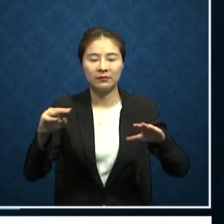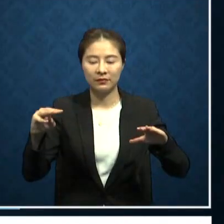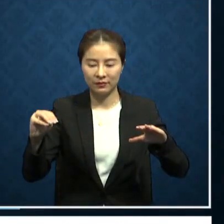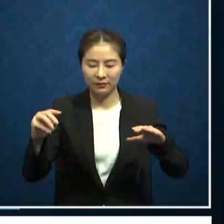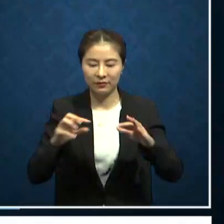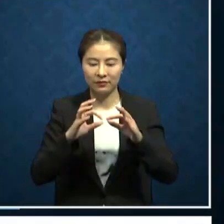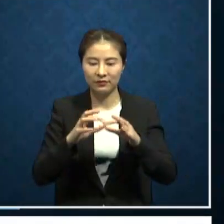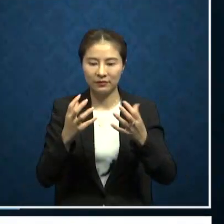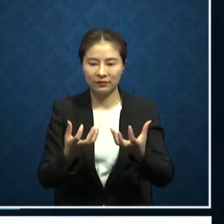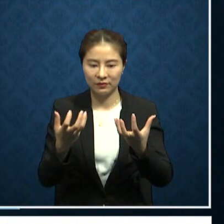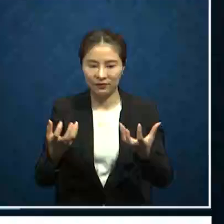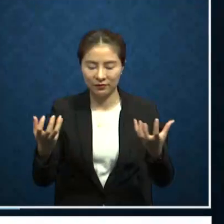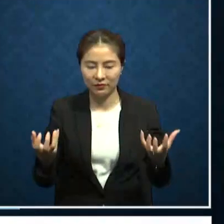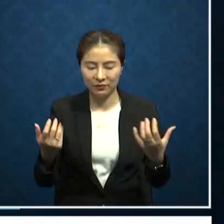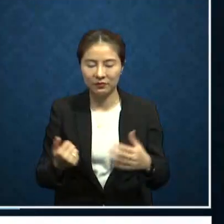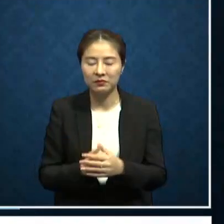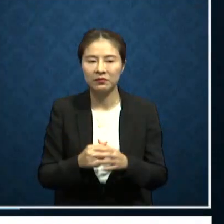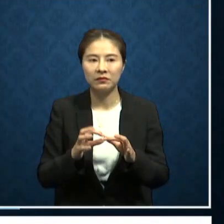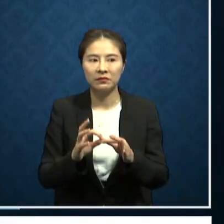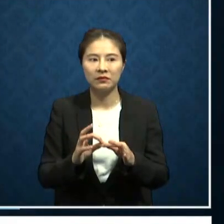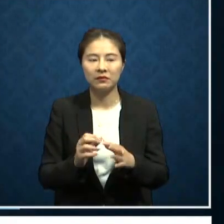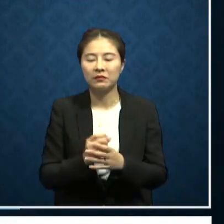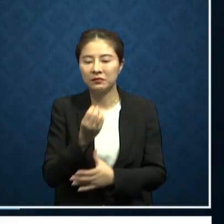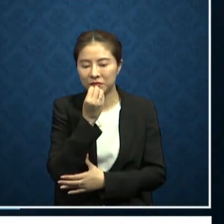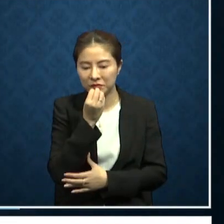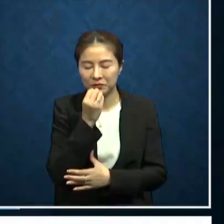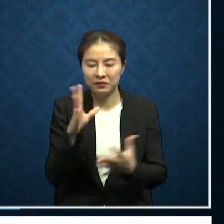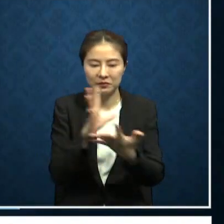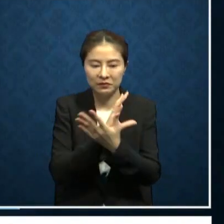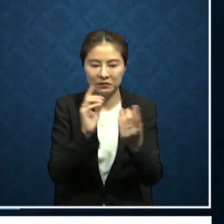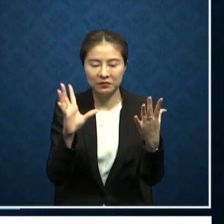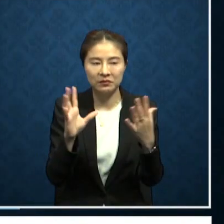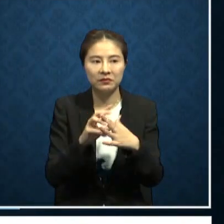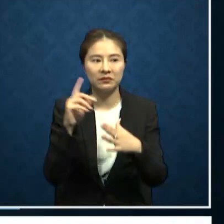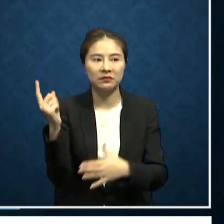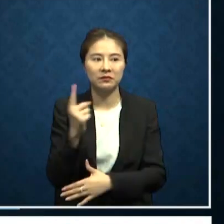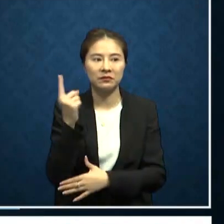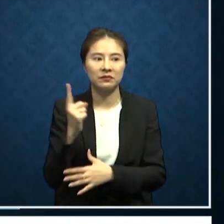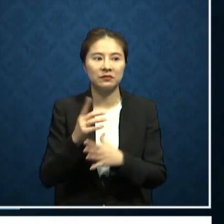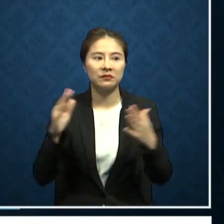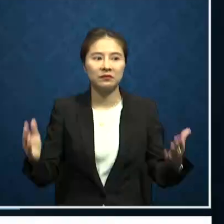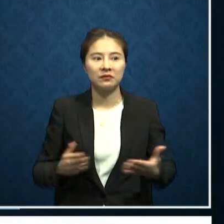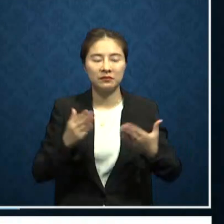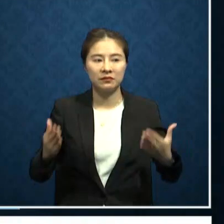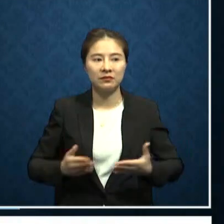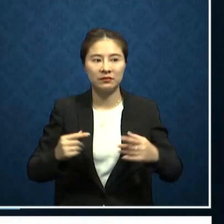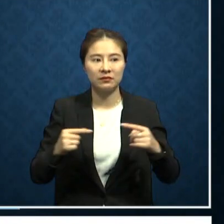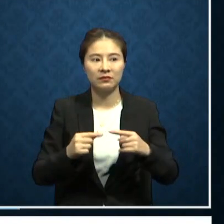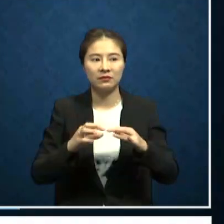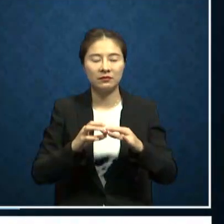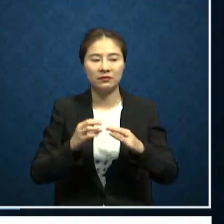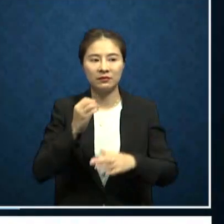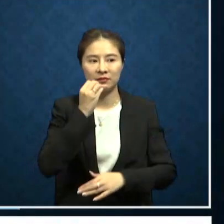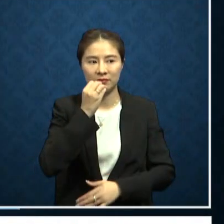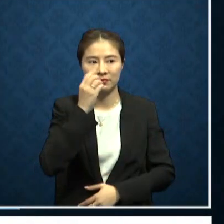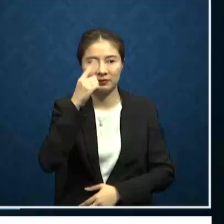ดันสมุนไพรโดยบูรณาการเป็นสมุนไพรร่วมกับอาหารวัฒนธรรมและการท่องเที่ยวผลักดันคุณค่าของสมุนไพรไทยกับอาหารไทย